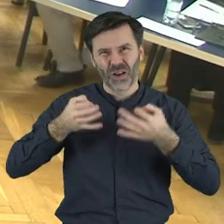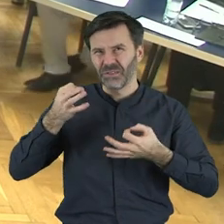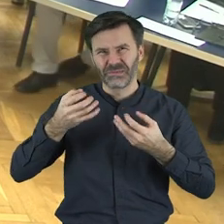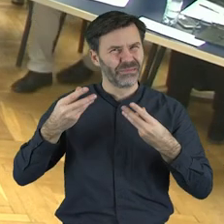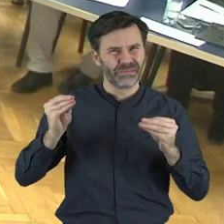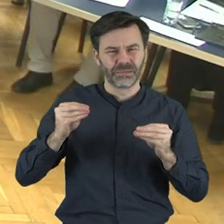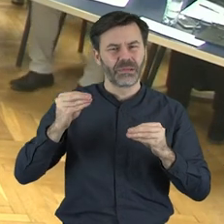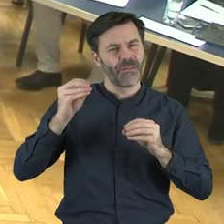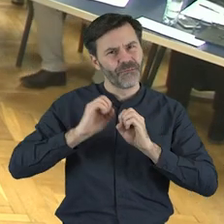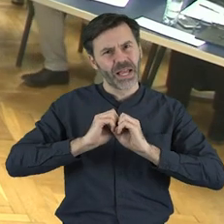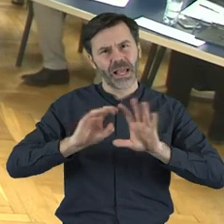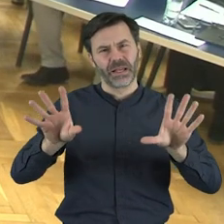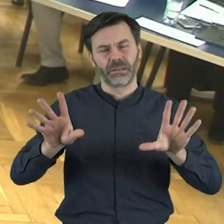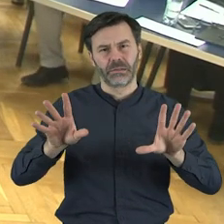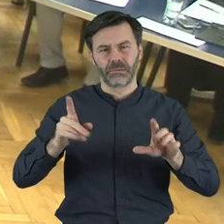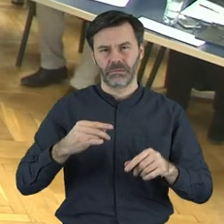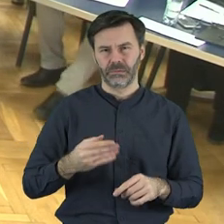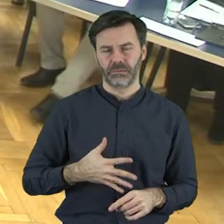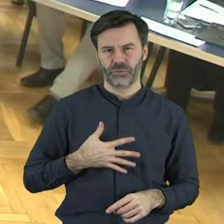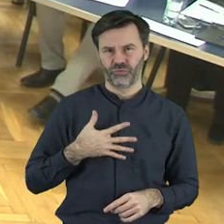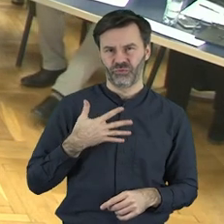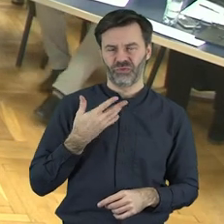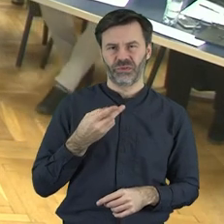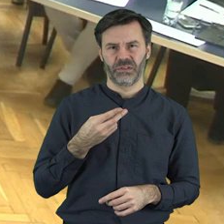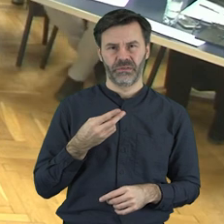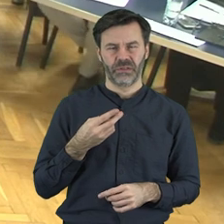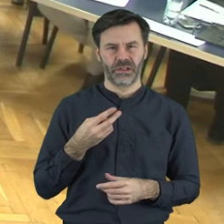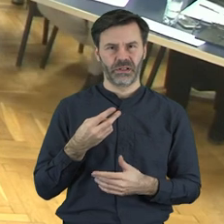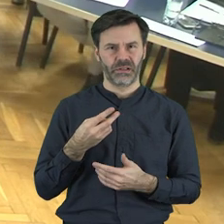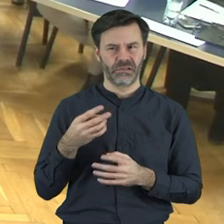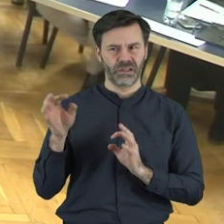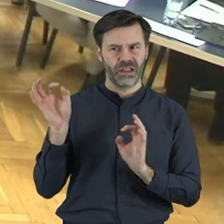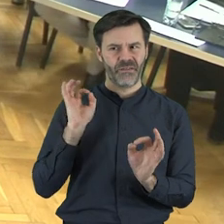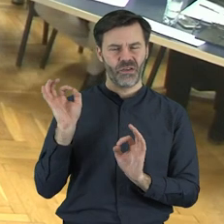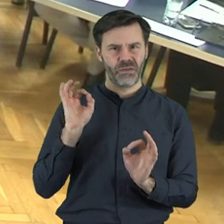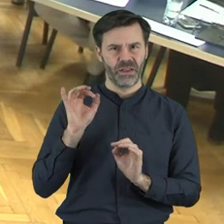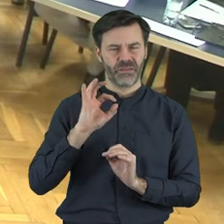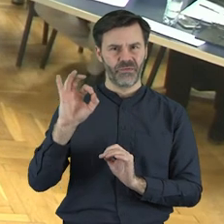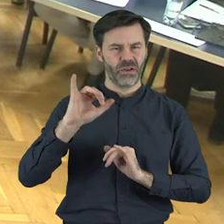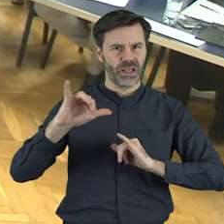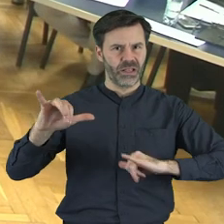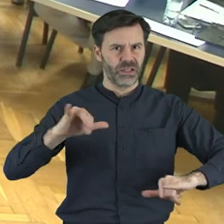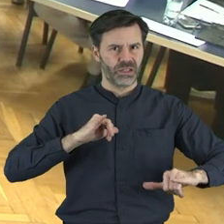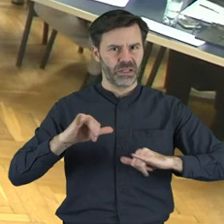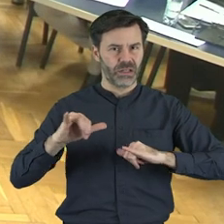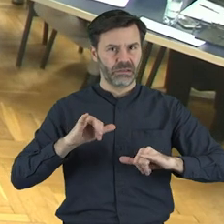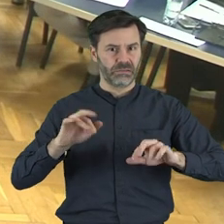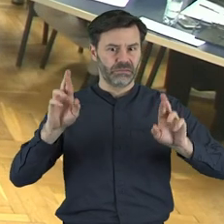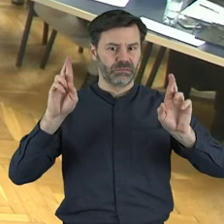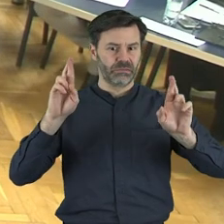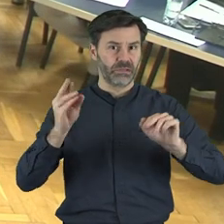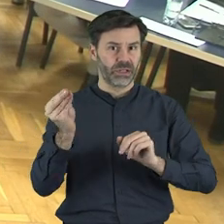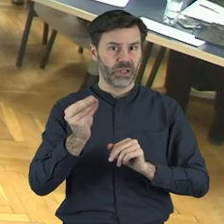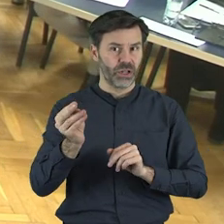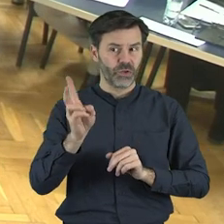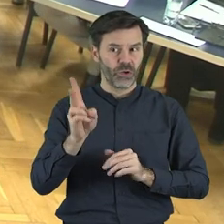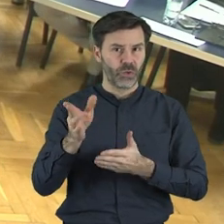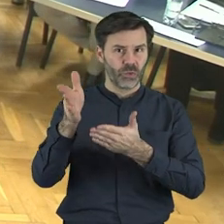ze strony zarządu. Mam nadzieję, że jeszcze ktoś z państwa, z panów zasiadających w zarządzie odniesie się do